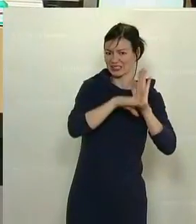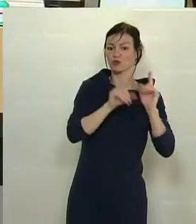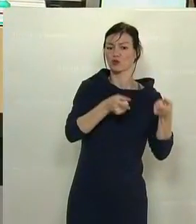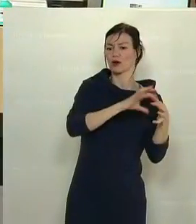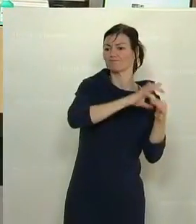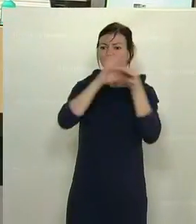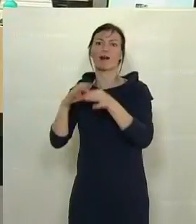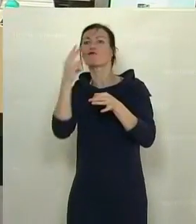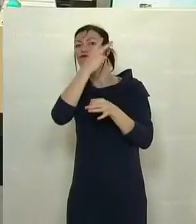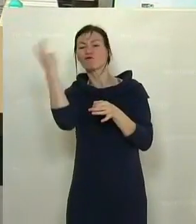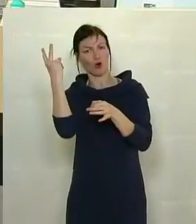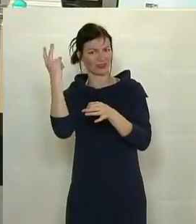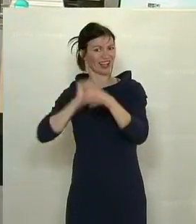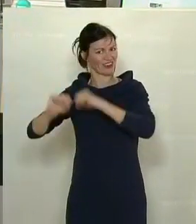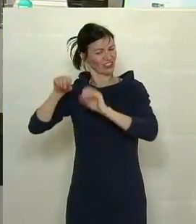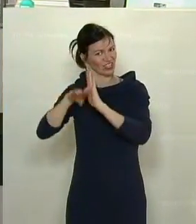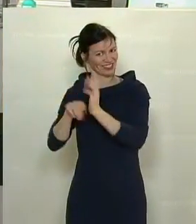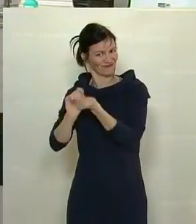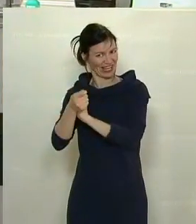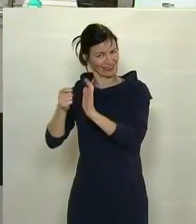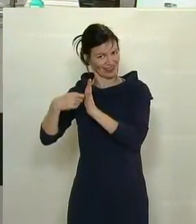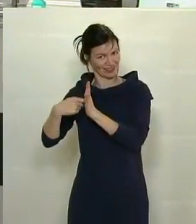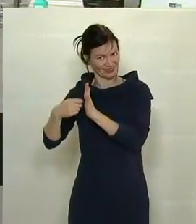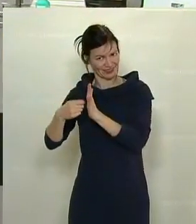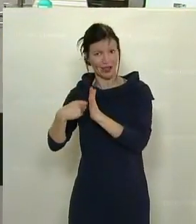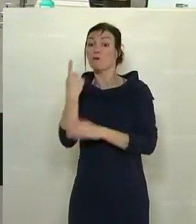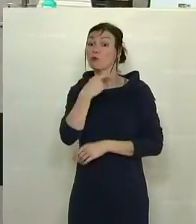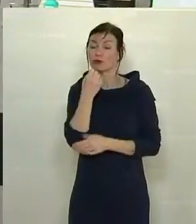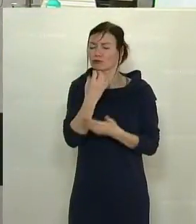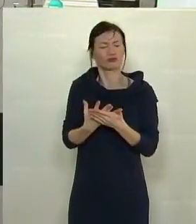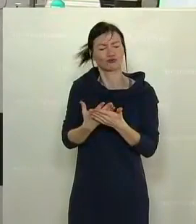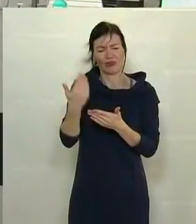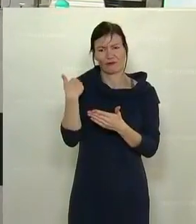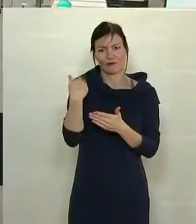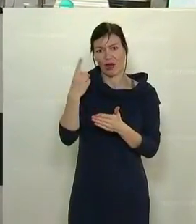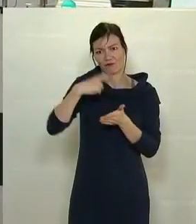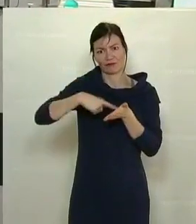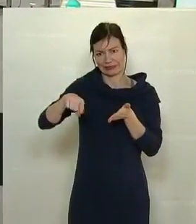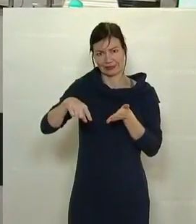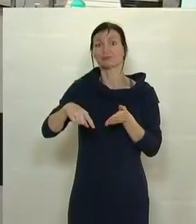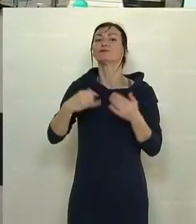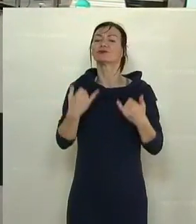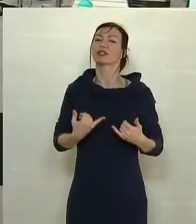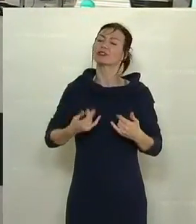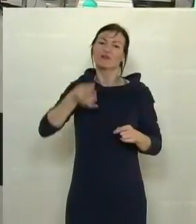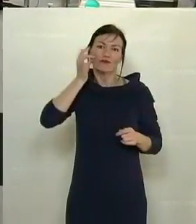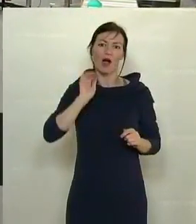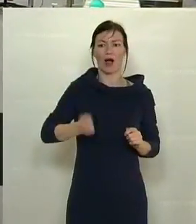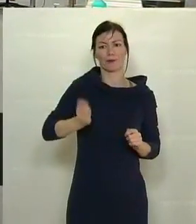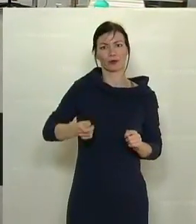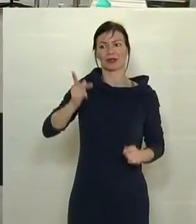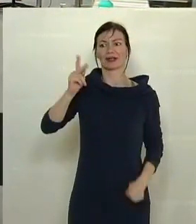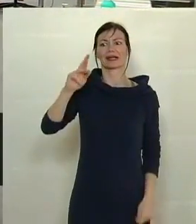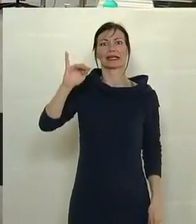eingesetzte Kommissionen zurück. Wie dann Mitglieder und MitgliederInnen bestellt bzw. wieder abberufen werden, wurde in der Vergangenheit von Verfassungs-